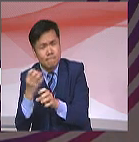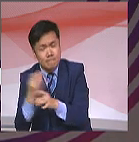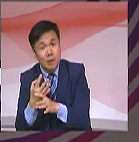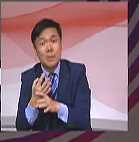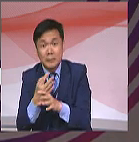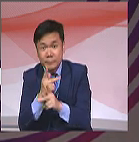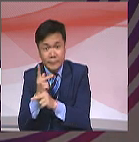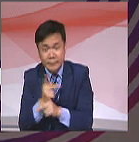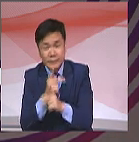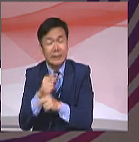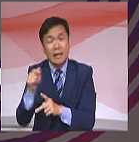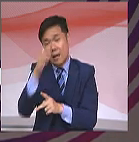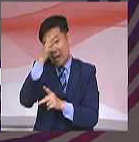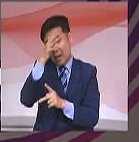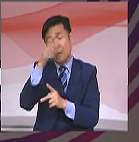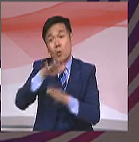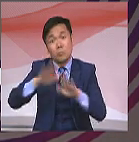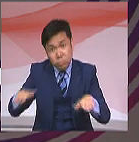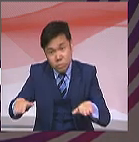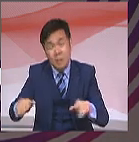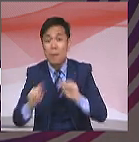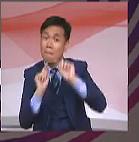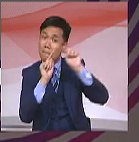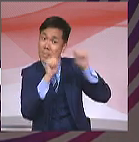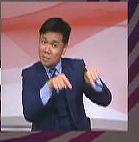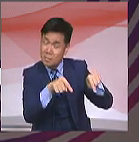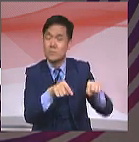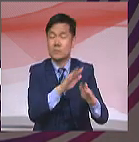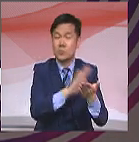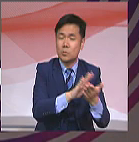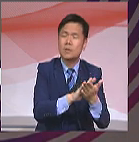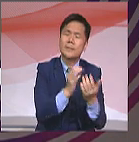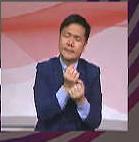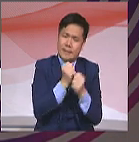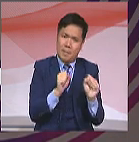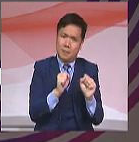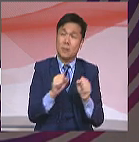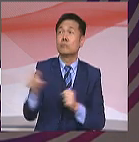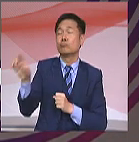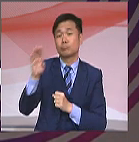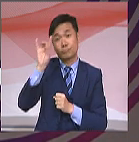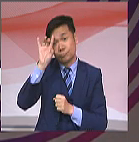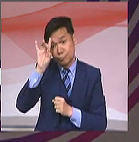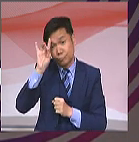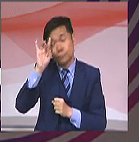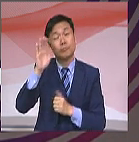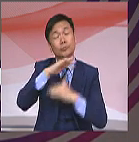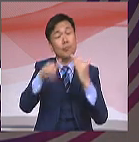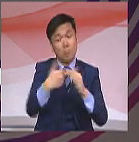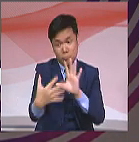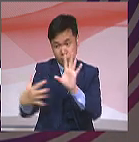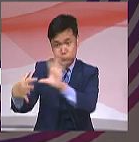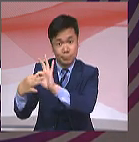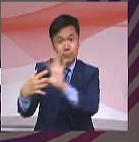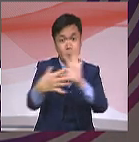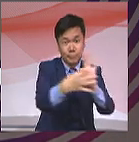kita dapat hadir ke sekolah dalam keadaan yang selamat. InsyaAllah dengan kerjasama semua pihak, kita